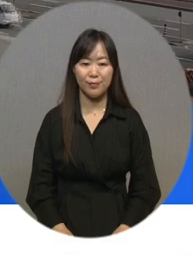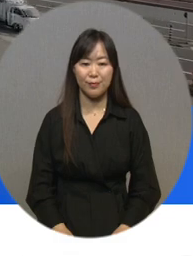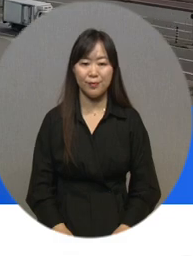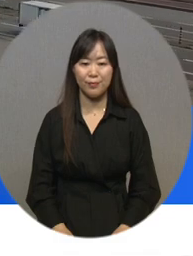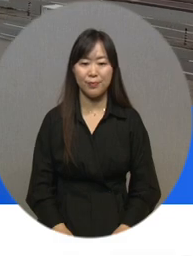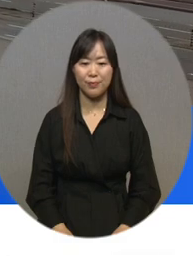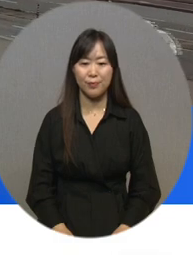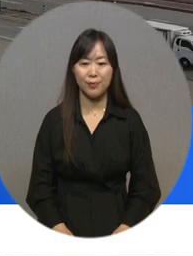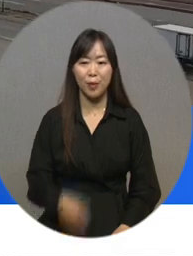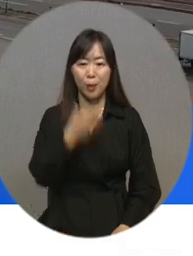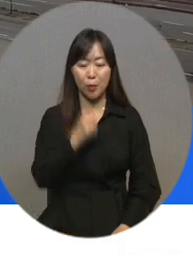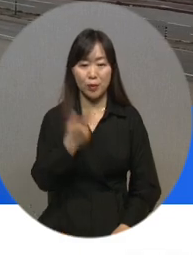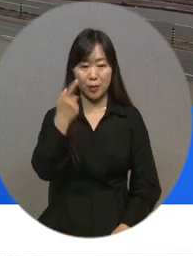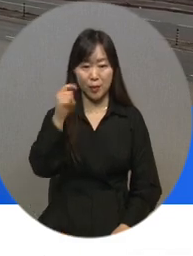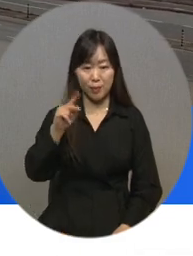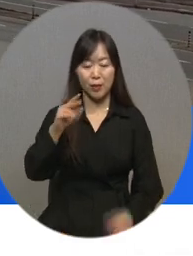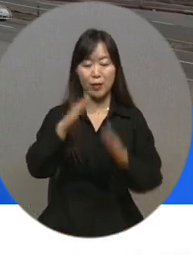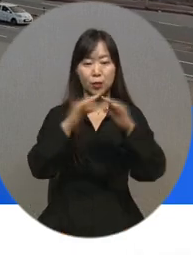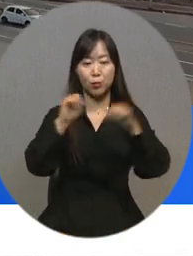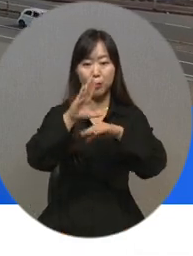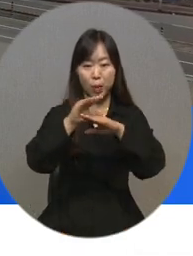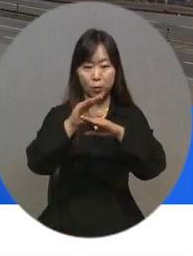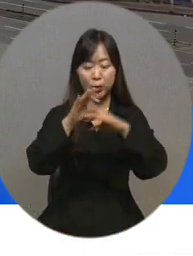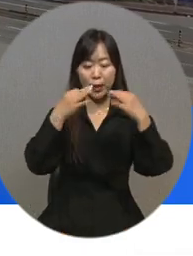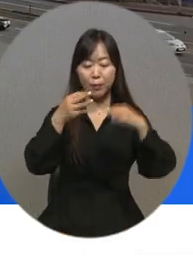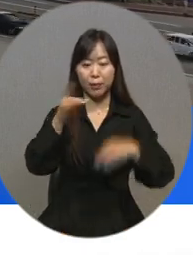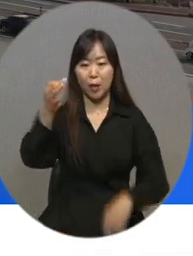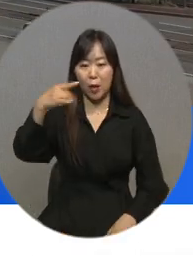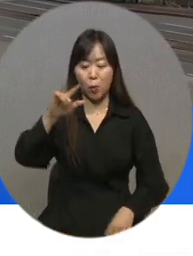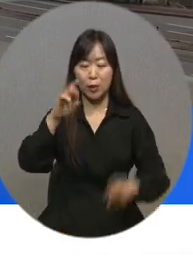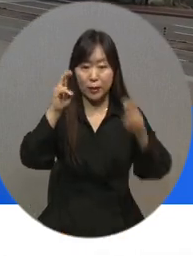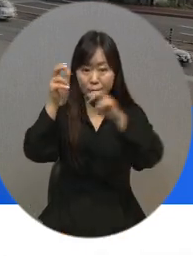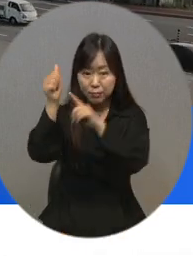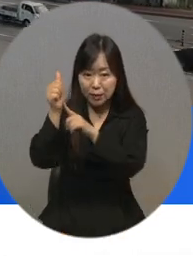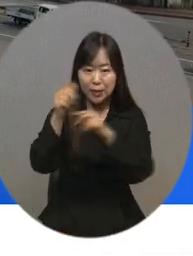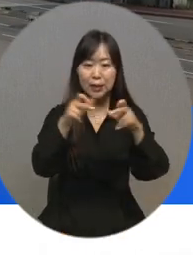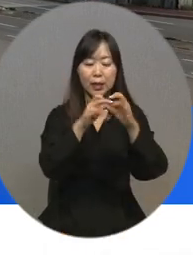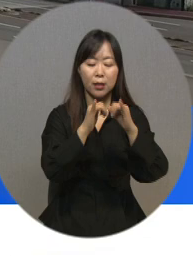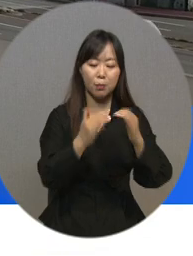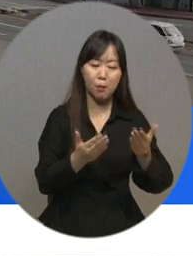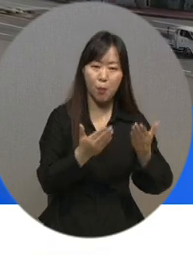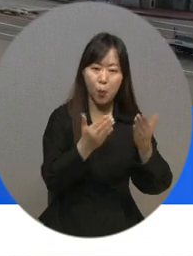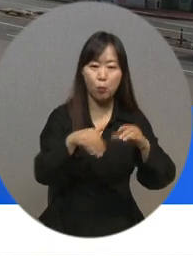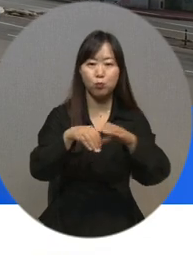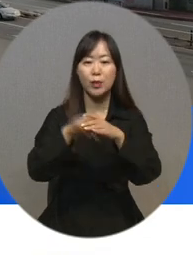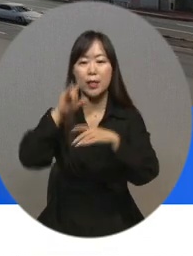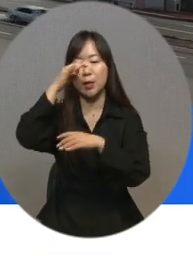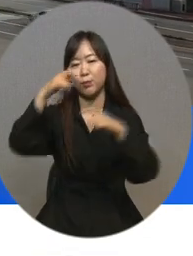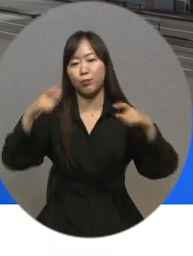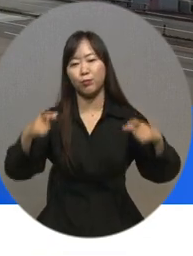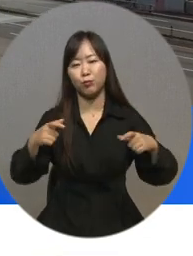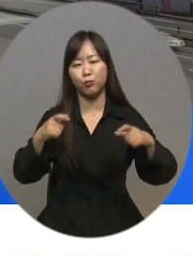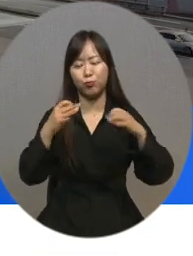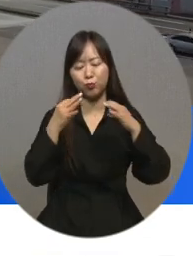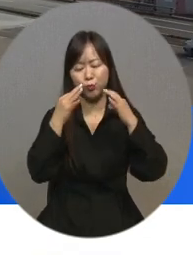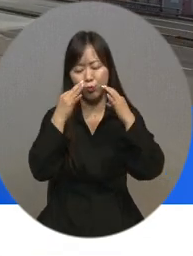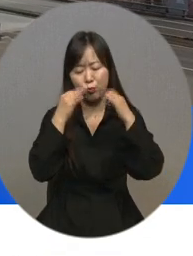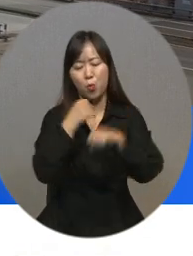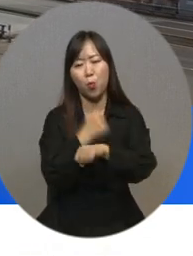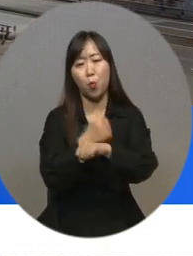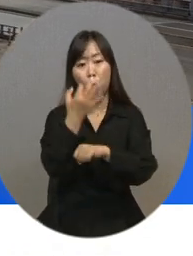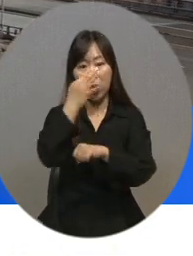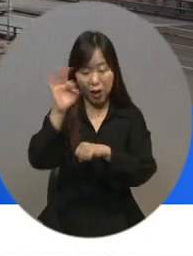합니다 복지 전방송 김태 사장이 장애인에 대한 봉사와 문화예술 분화에 노력한 공로를